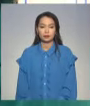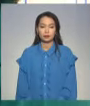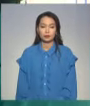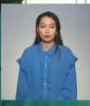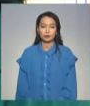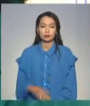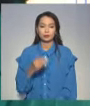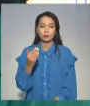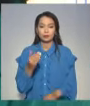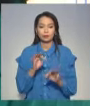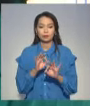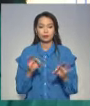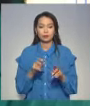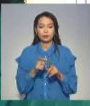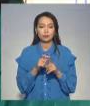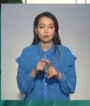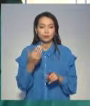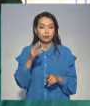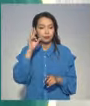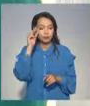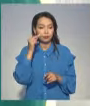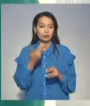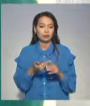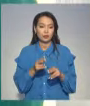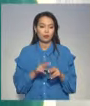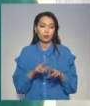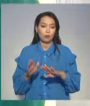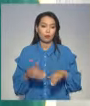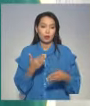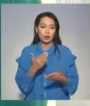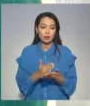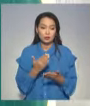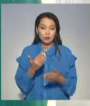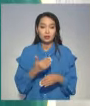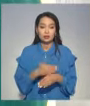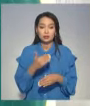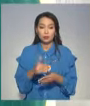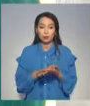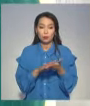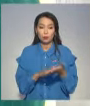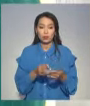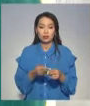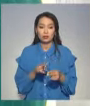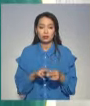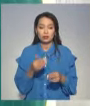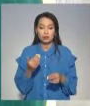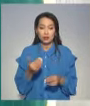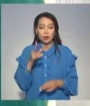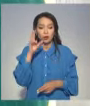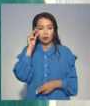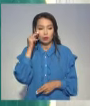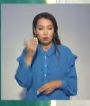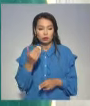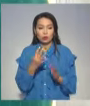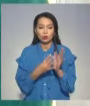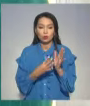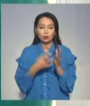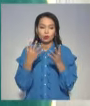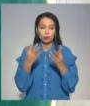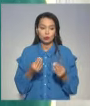осы қосылған құн салығына мерзімінде тіркелмеген. Өтінішті кеш берген жағдайда ол жаңа мерзімде қосылған құн салығы тіркеу